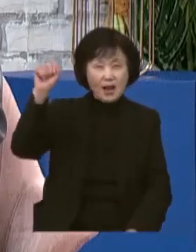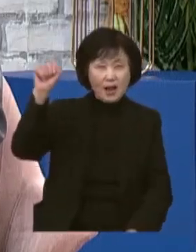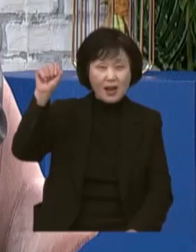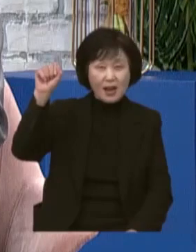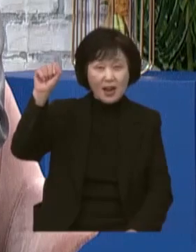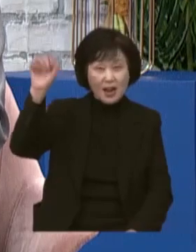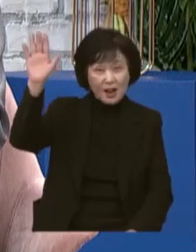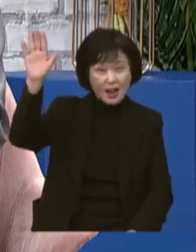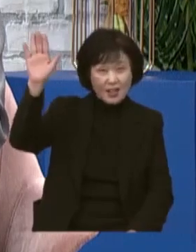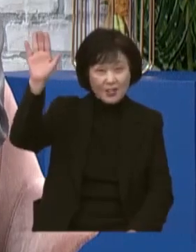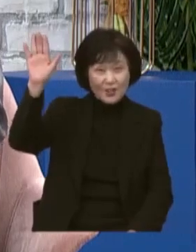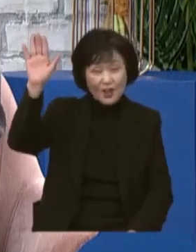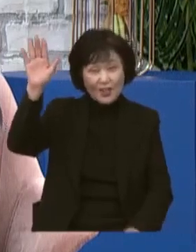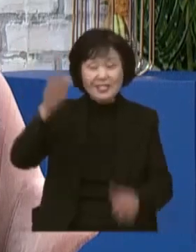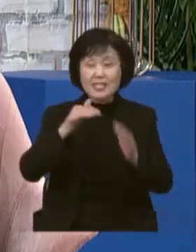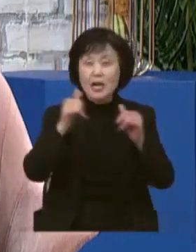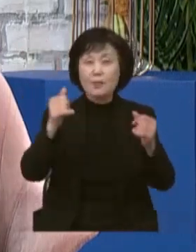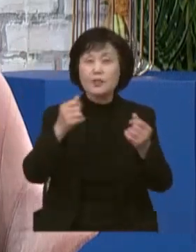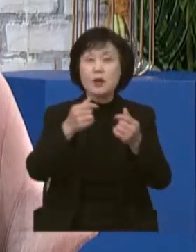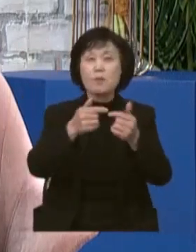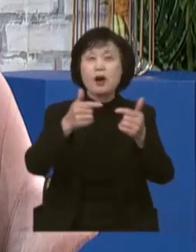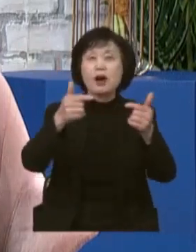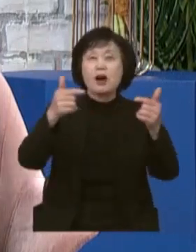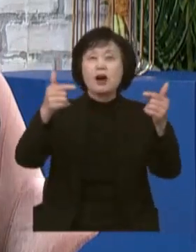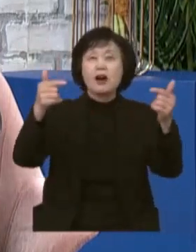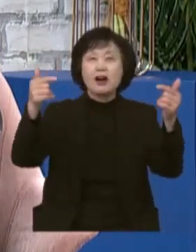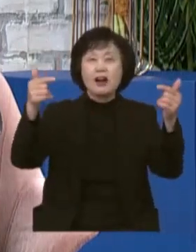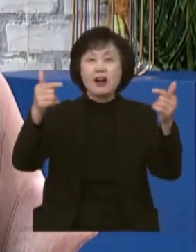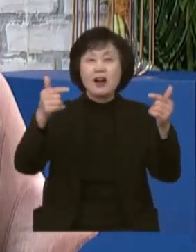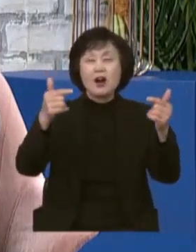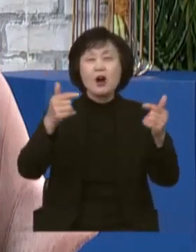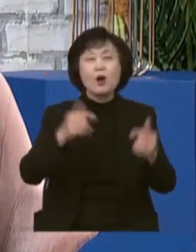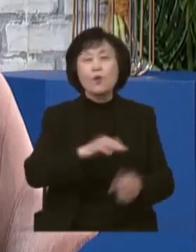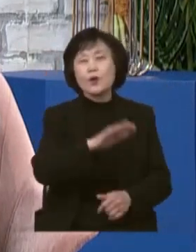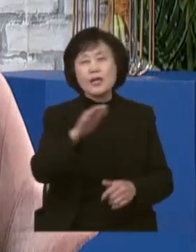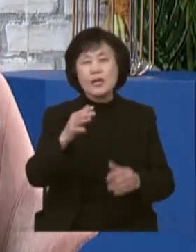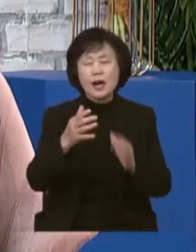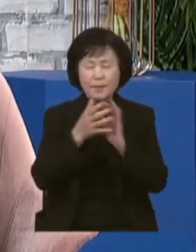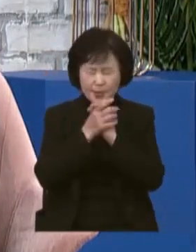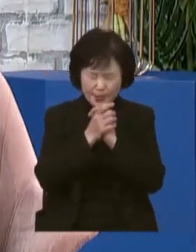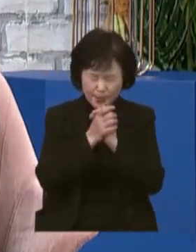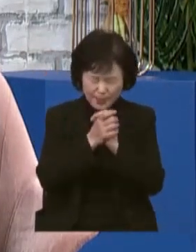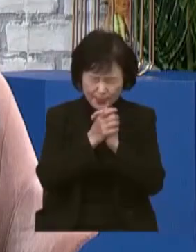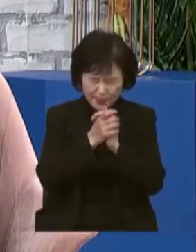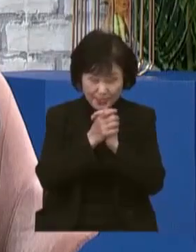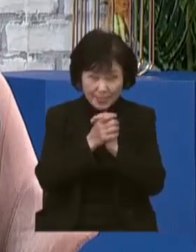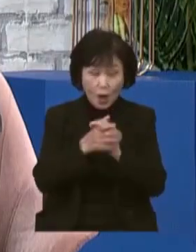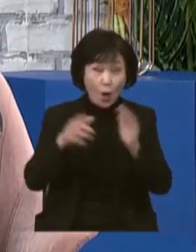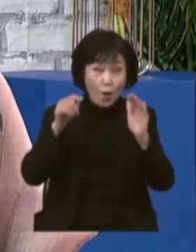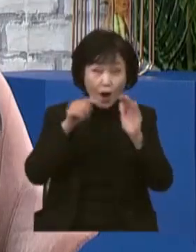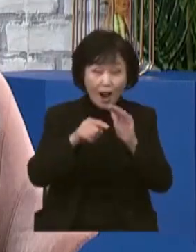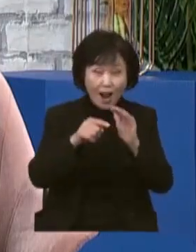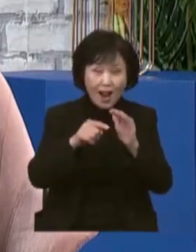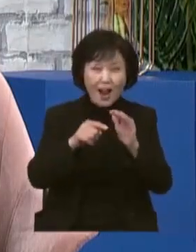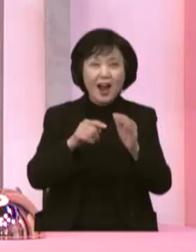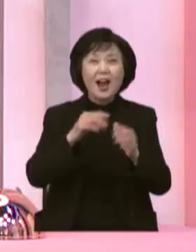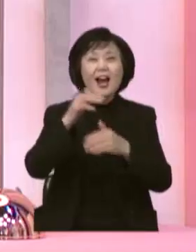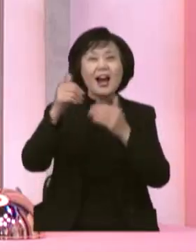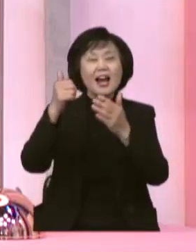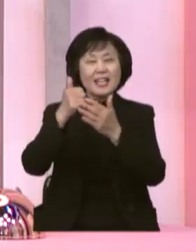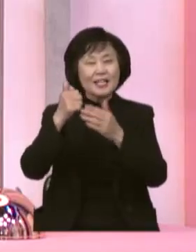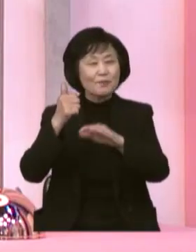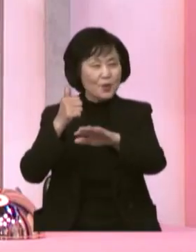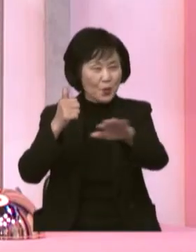그러니까 거의 뭐 예? 그냥 금을 던지면 그냥 싹싹 그냥 베드로냐